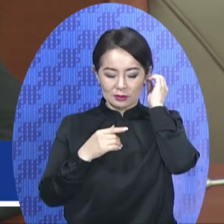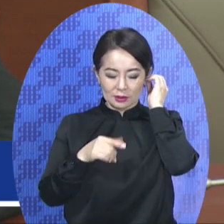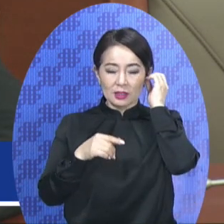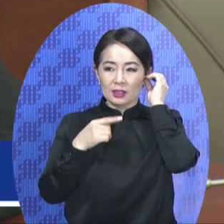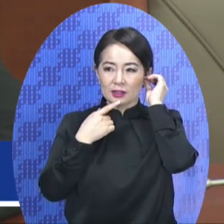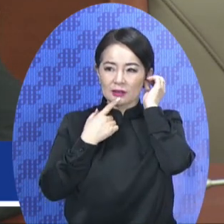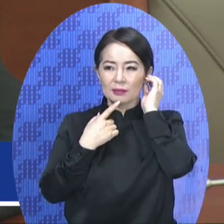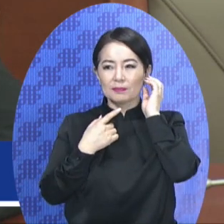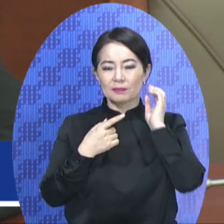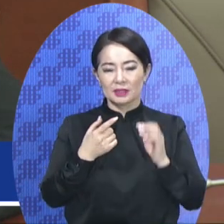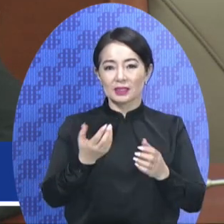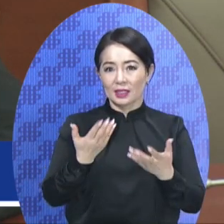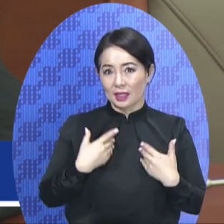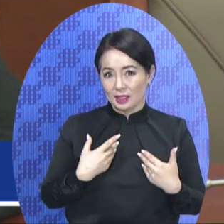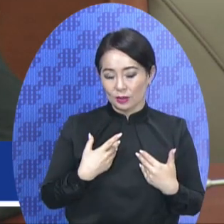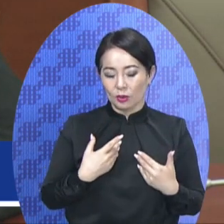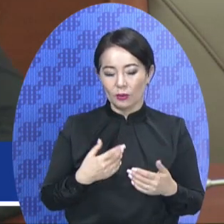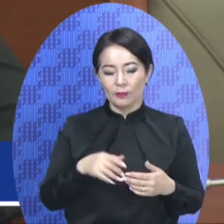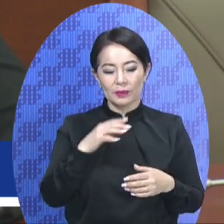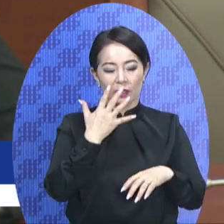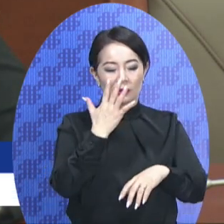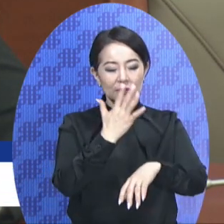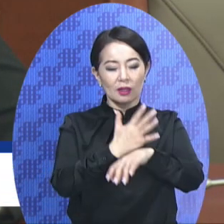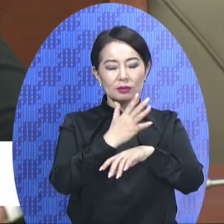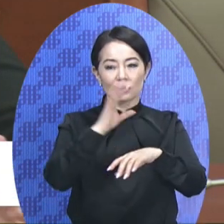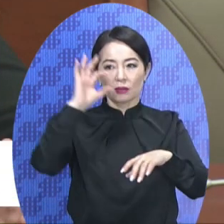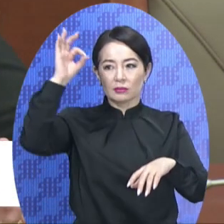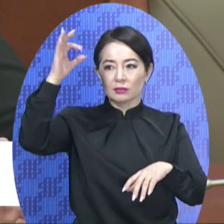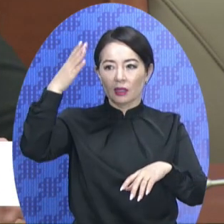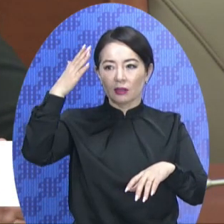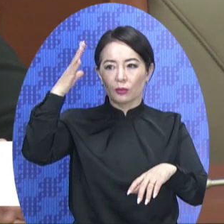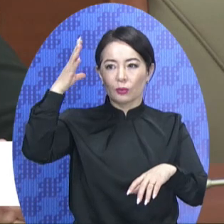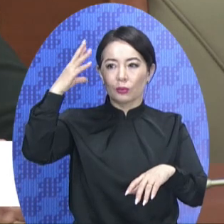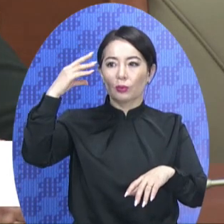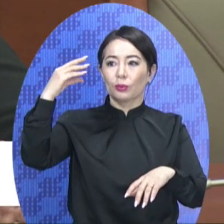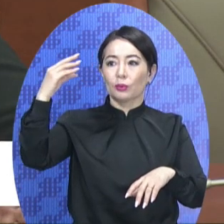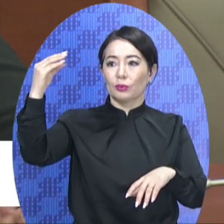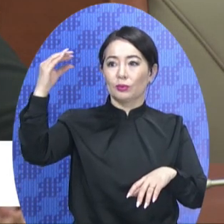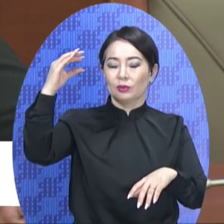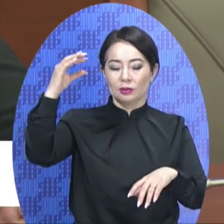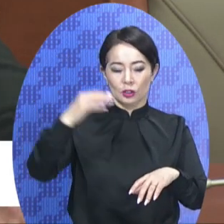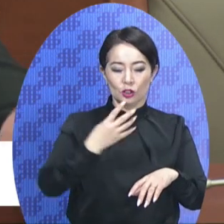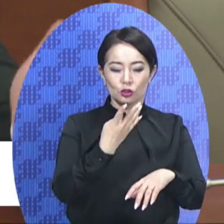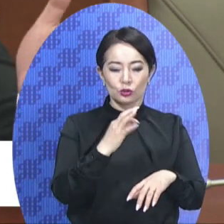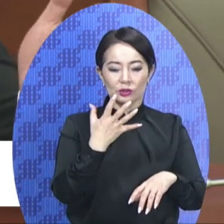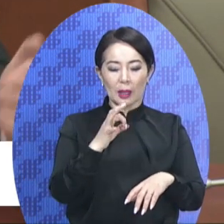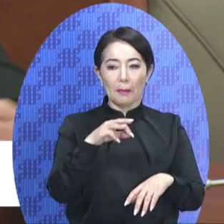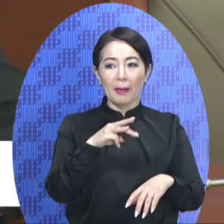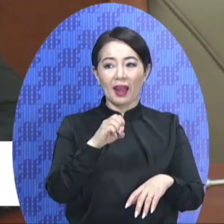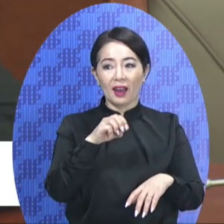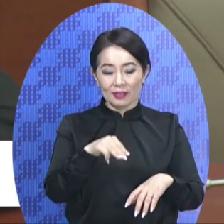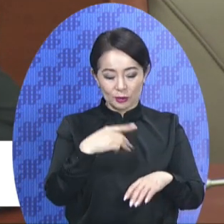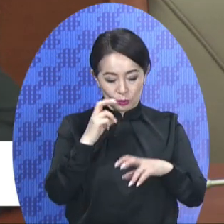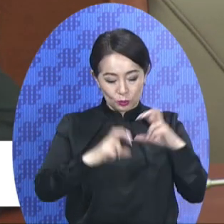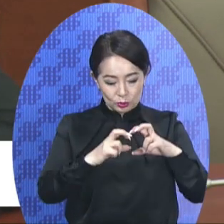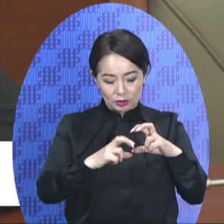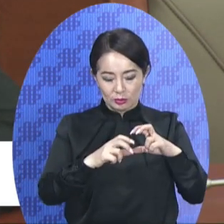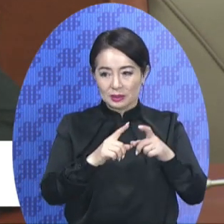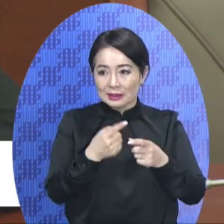одоо авцардаг. Яг 5 цаг гээд нар жаргач нь 40-50 мегаваттыг үйлдвэрлэж исэн бол тэр хэмжээгээр бид нар Оросоос